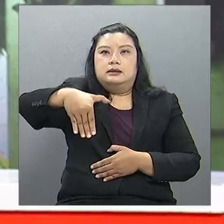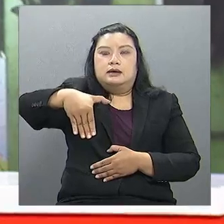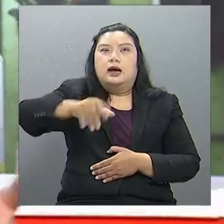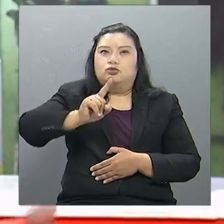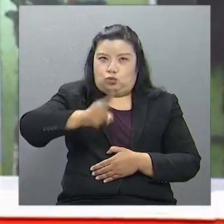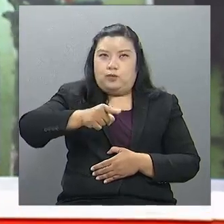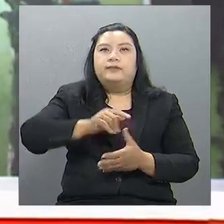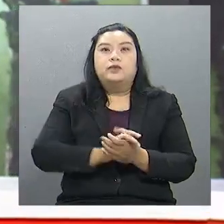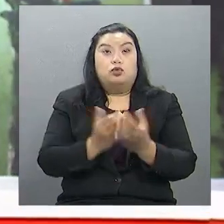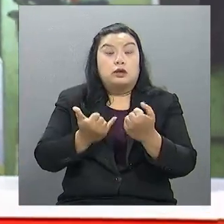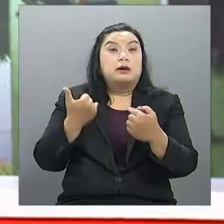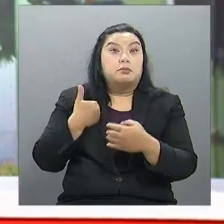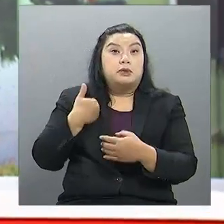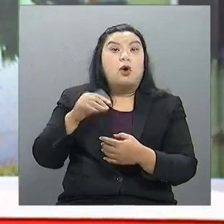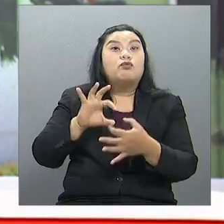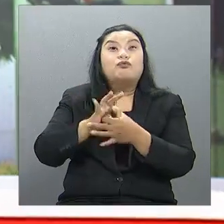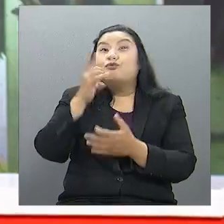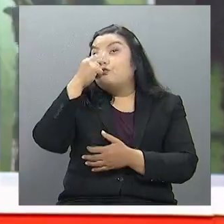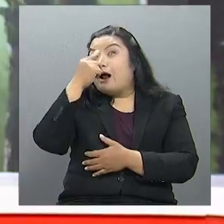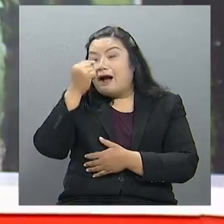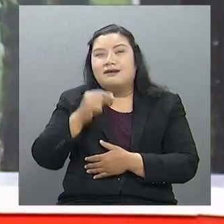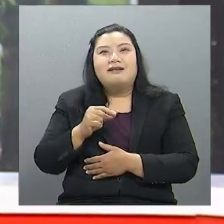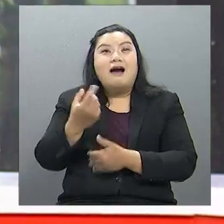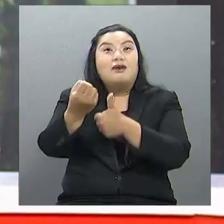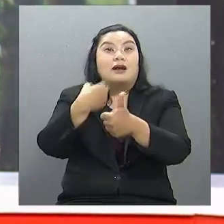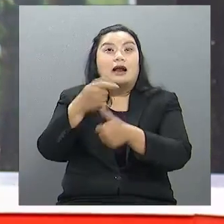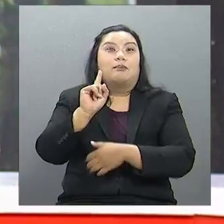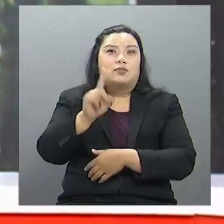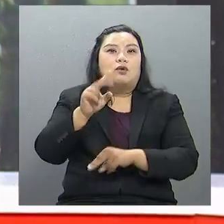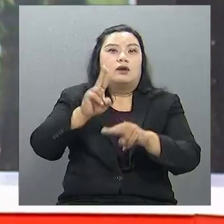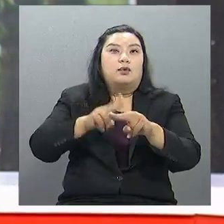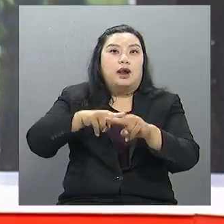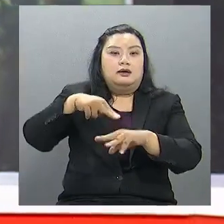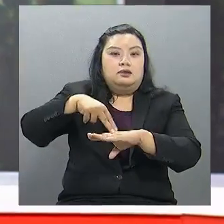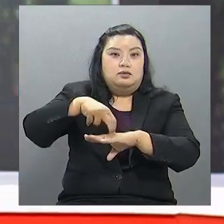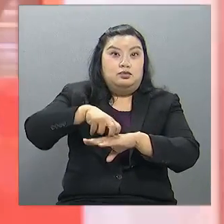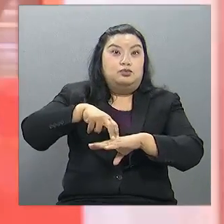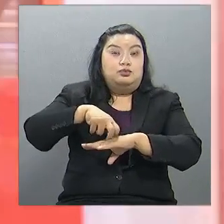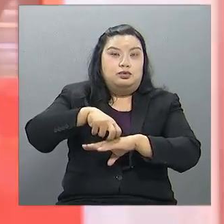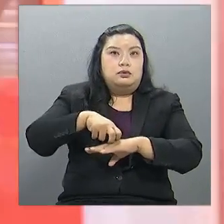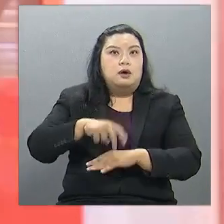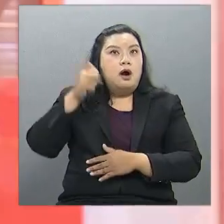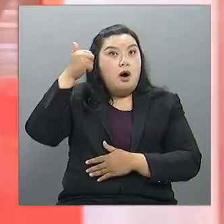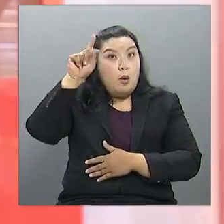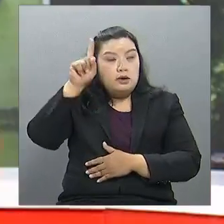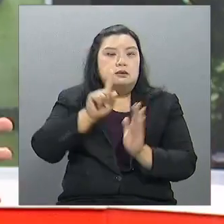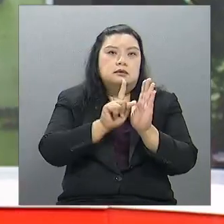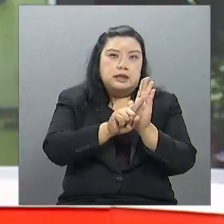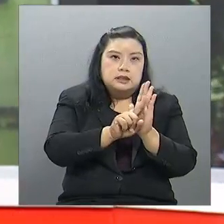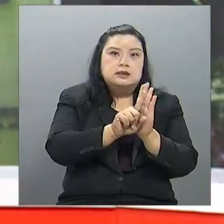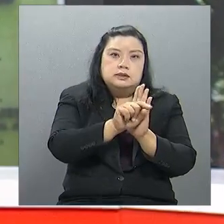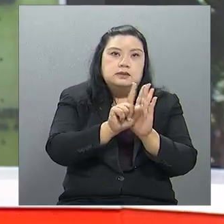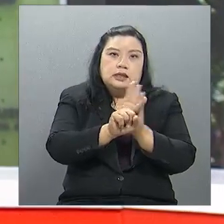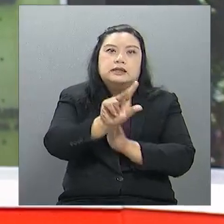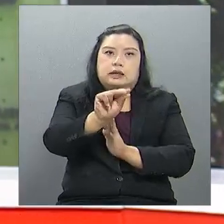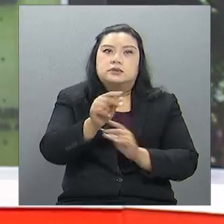นำว่าหาเวล sitesiscordรวมๆแลวานนง ให้ได้ sort of-30breateterแบงเวาทำได้ใชการที่เราล